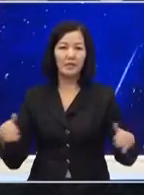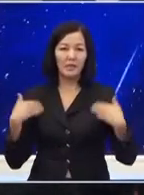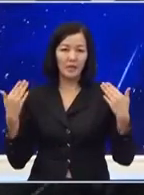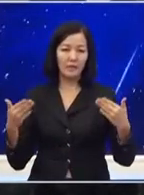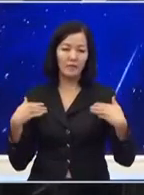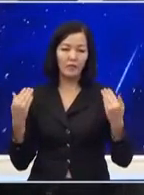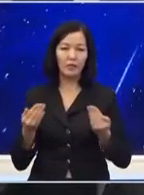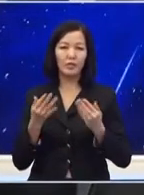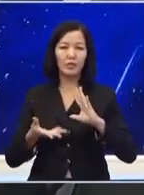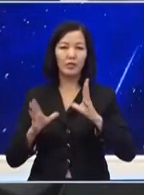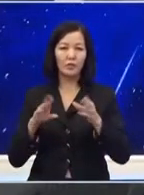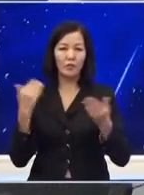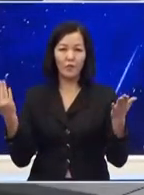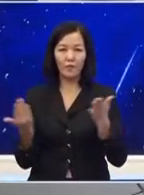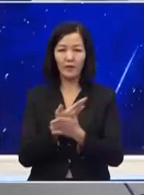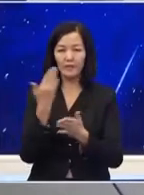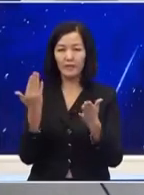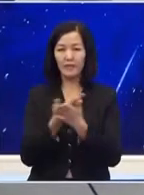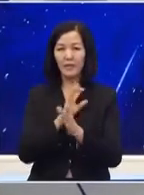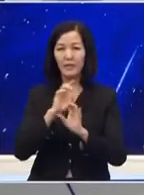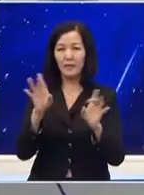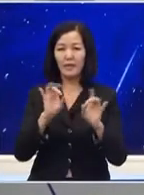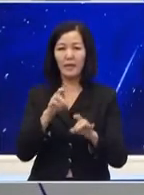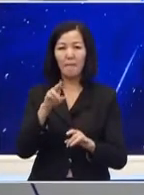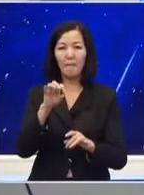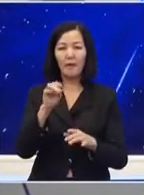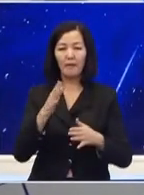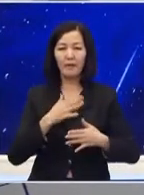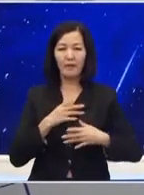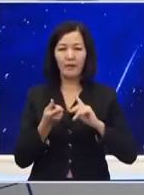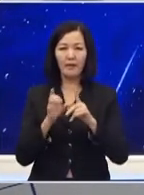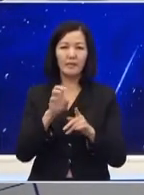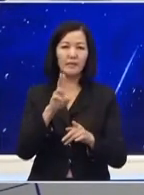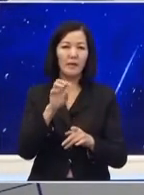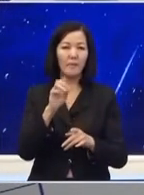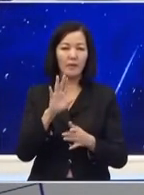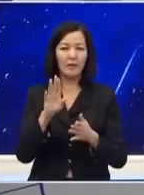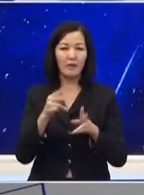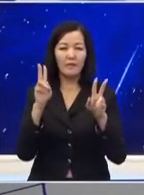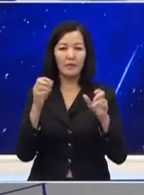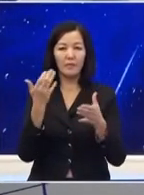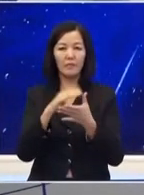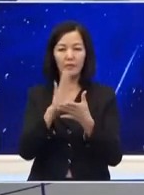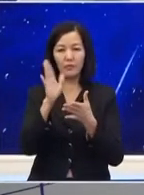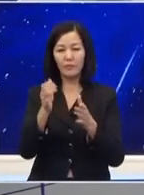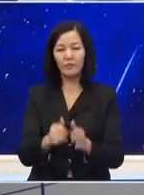Здравствуйте, вы смотрите новости на телеканале ЖТСУ. С вами Панау Исимбекова, сурдоперевод Айгуль Стамбекова. И сегодня в выпуске.